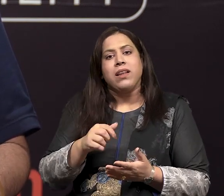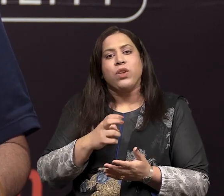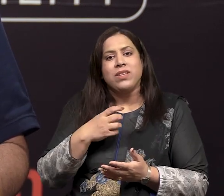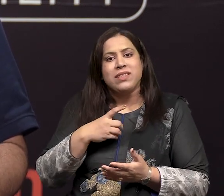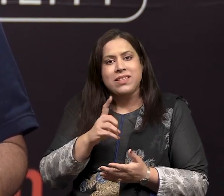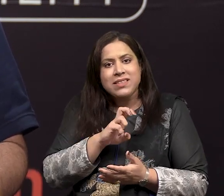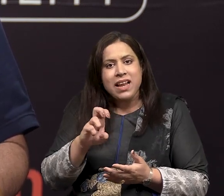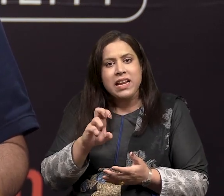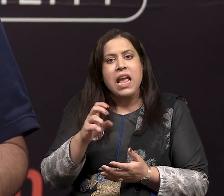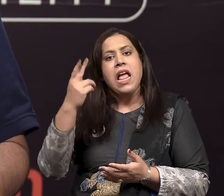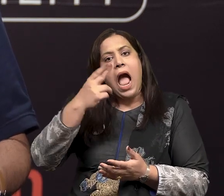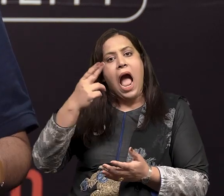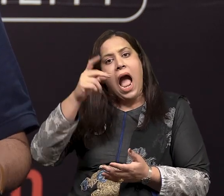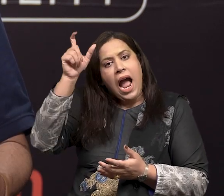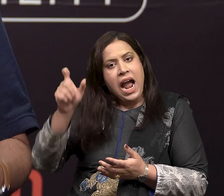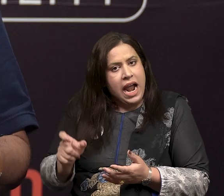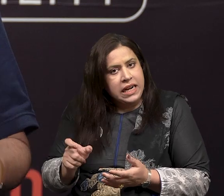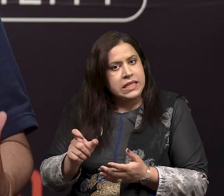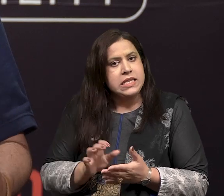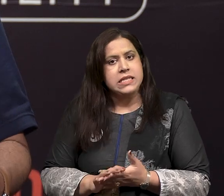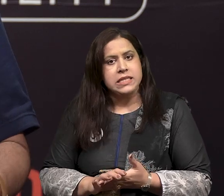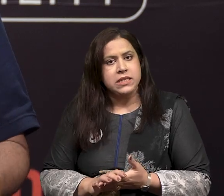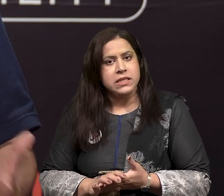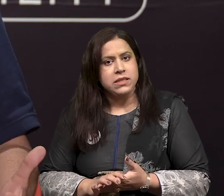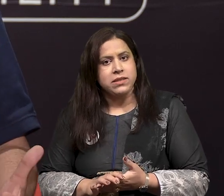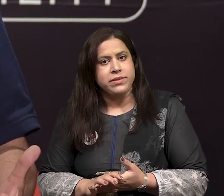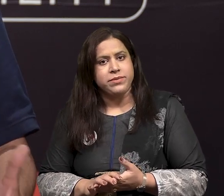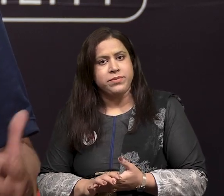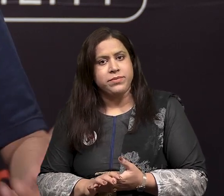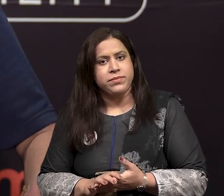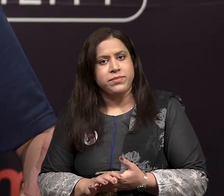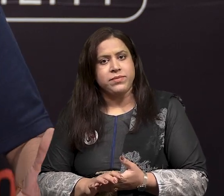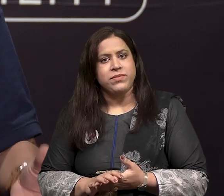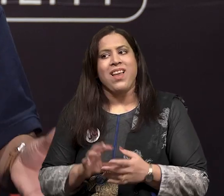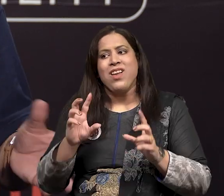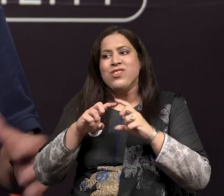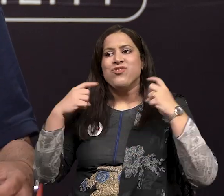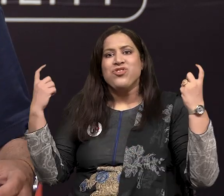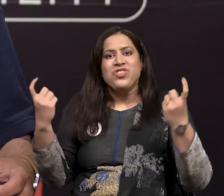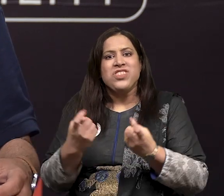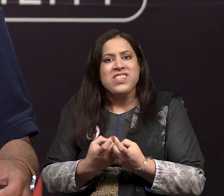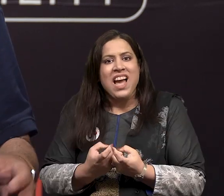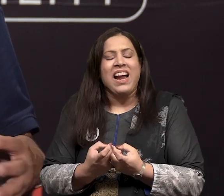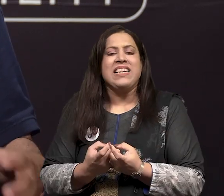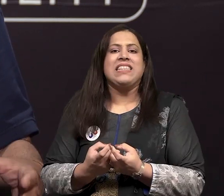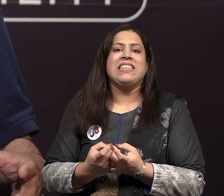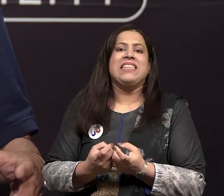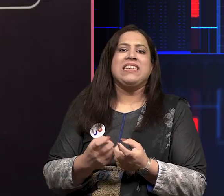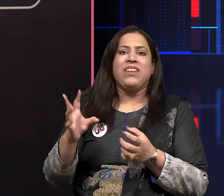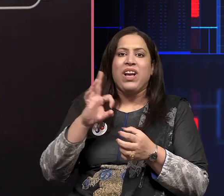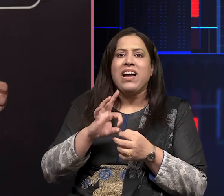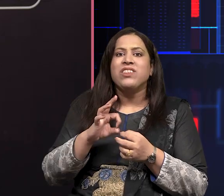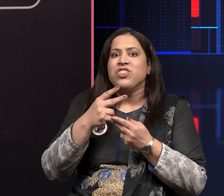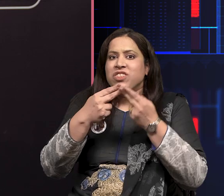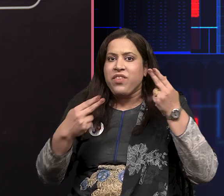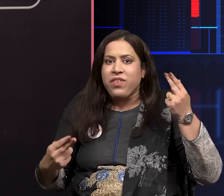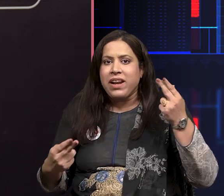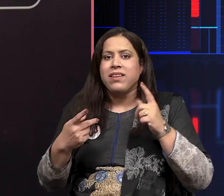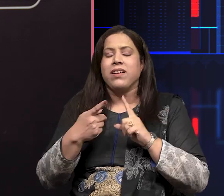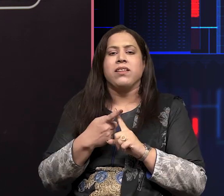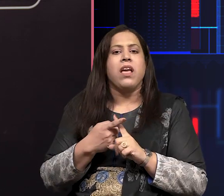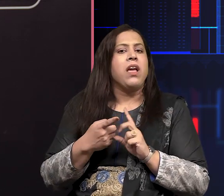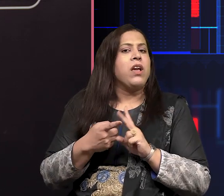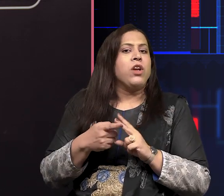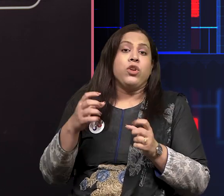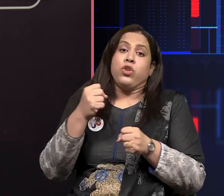है जो कि आर्ट के थ्रू है, और चूँकि आर्ट के थ्रू ये हमारी पहचान है जिसमें आर्टिस्ट जो हैं वो किसी सोसाइटी की लाइन